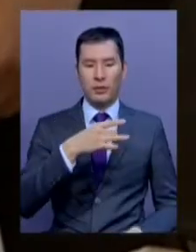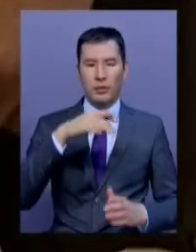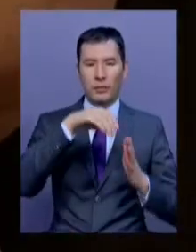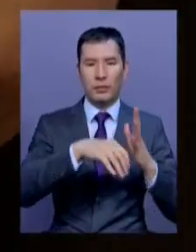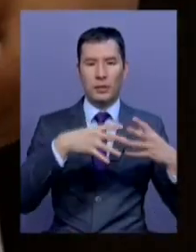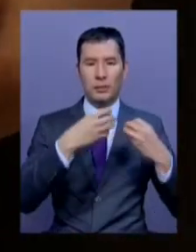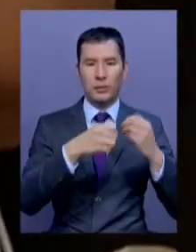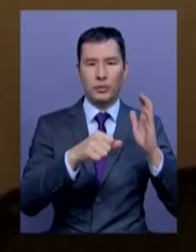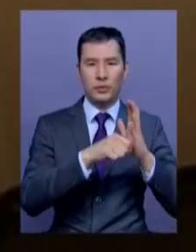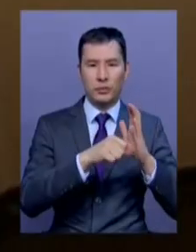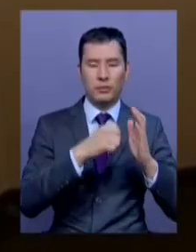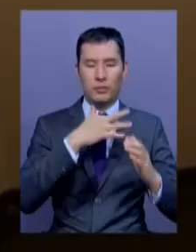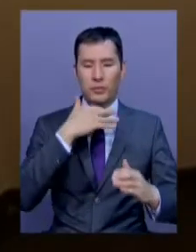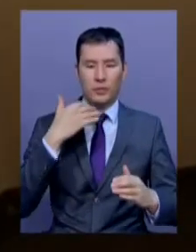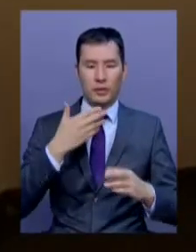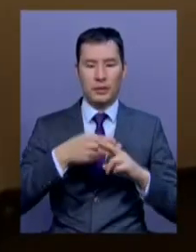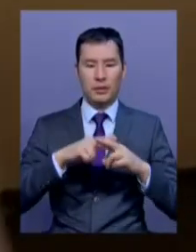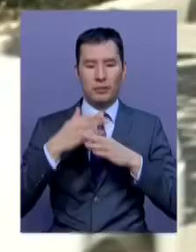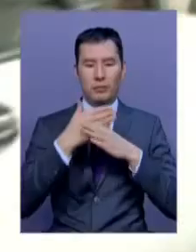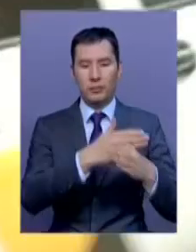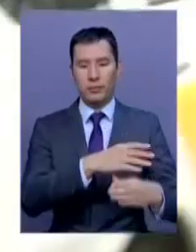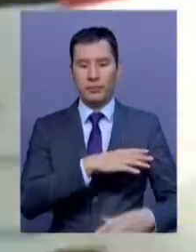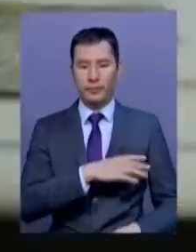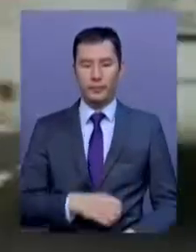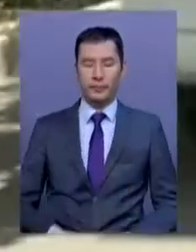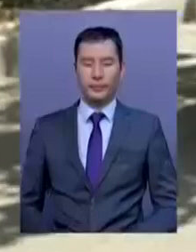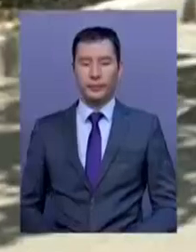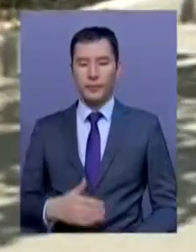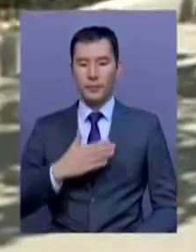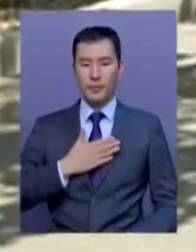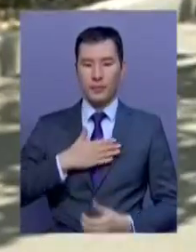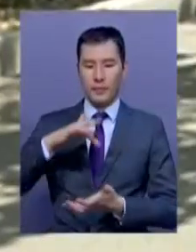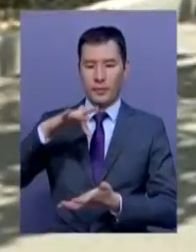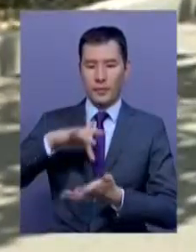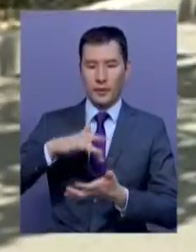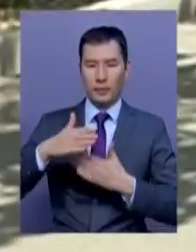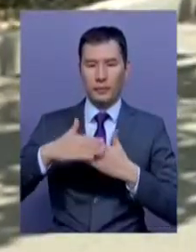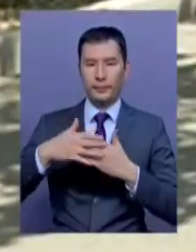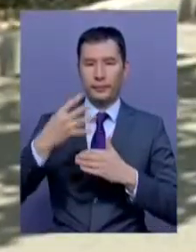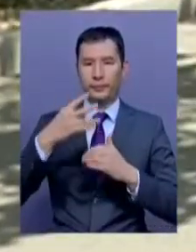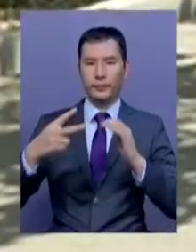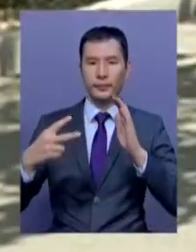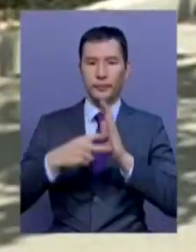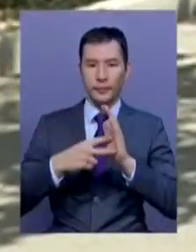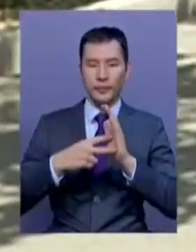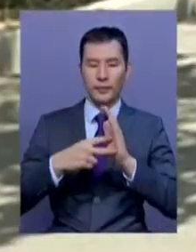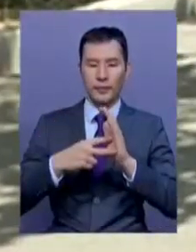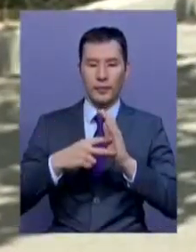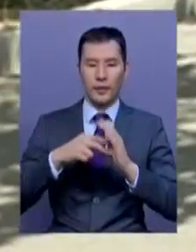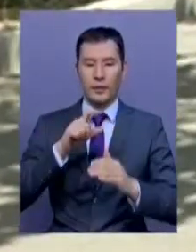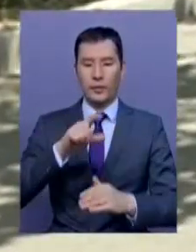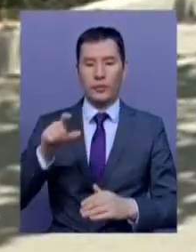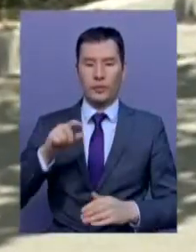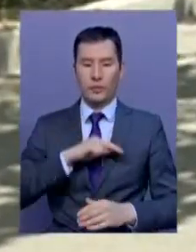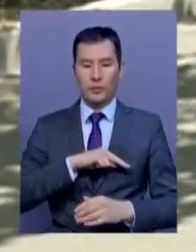6 отбасыға осындай көмек көрсетілді дейді. Біздің орталықта қазіргі таңда 47 қызмет алушылар тұрып жатыр. Оның ішінде